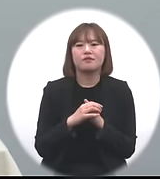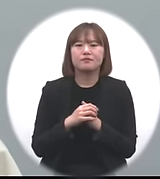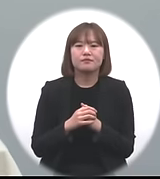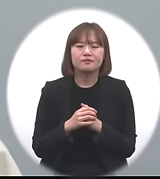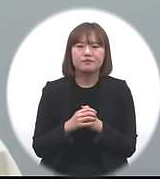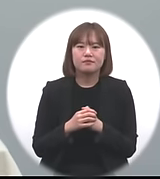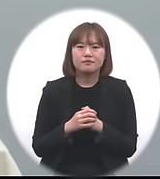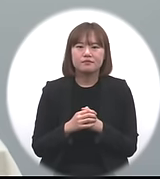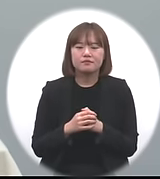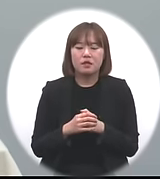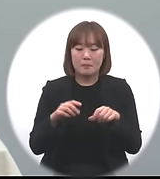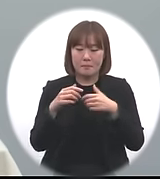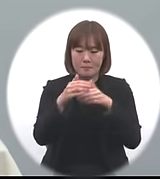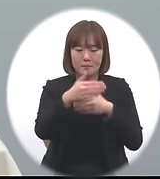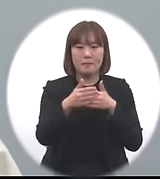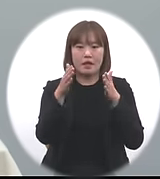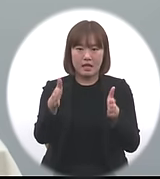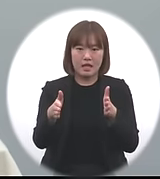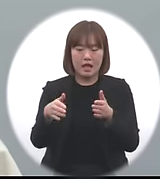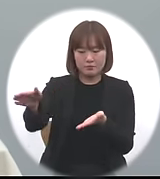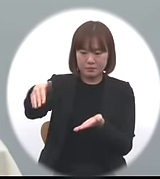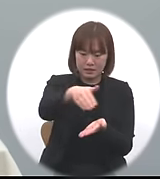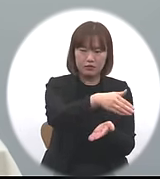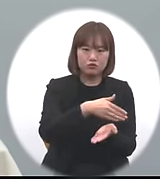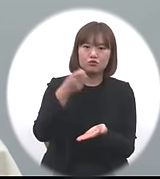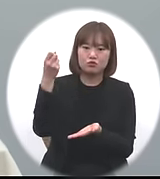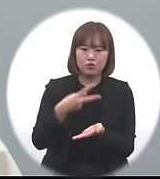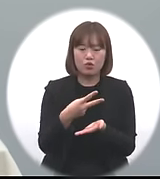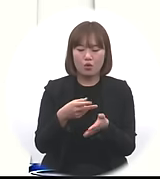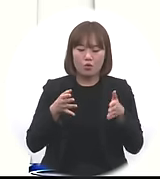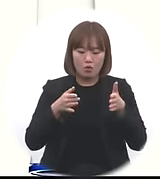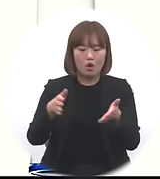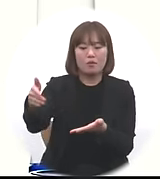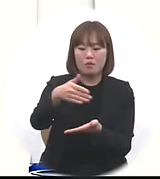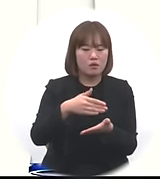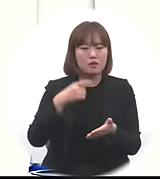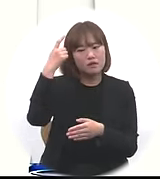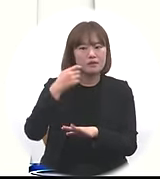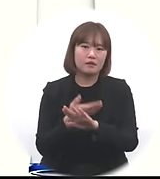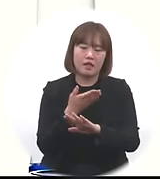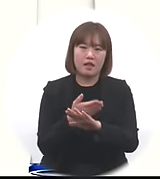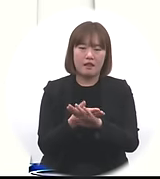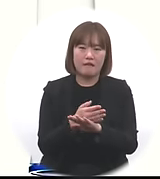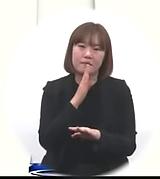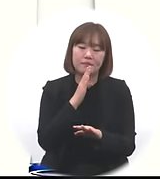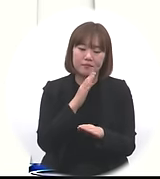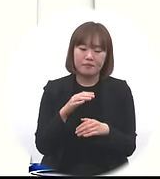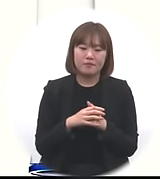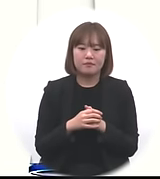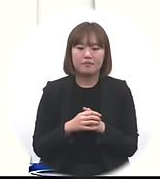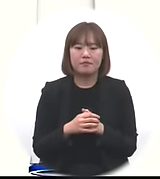드는데요. 우리가 방에 빗자루질하는 거하고 도로에 빗자루질하는 거하고는 분명히 빗자루가 달라야